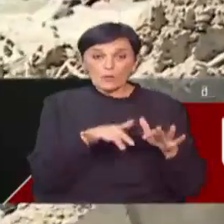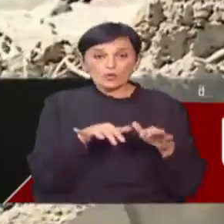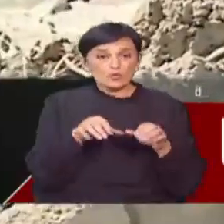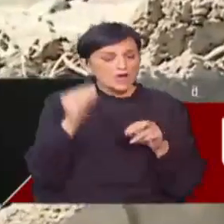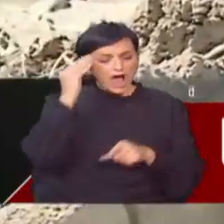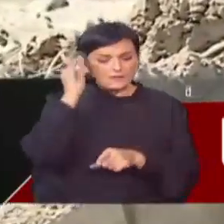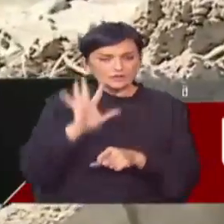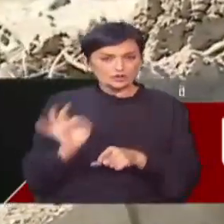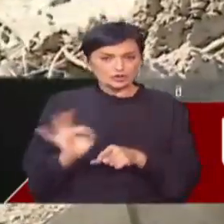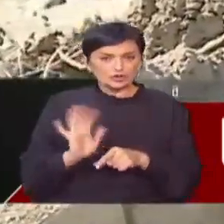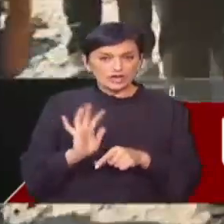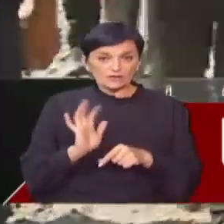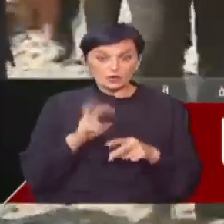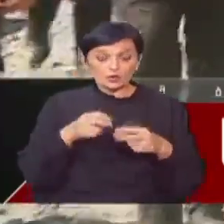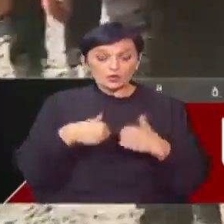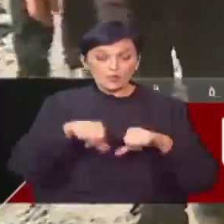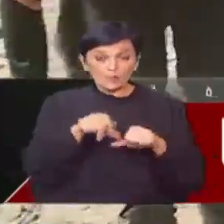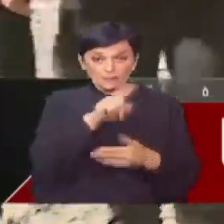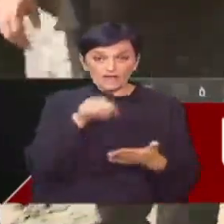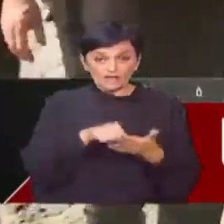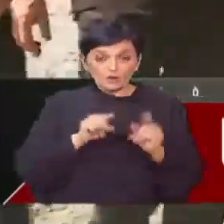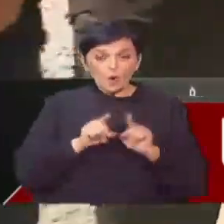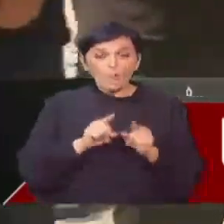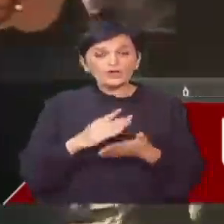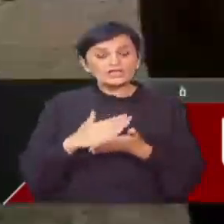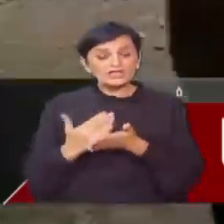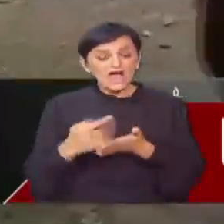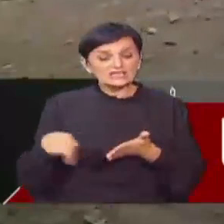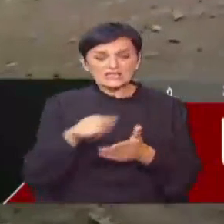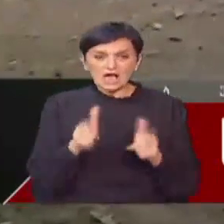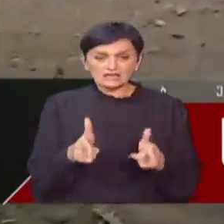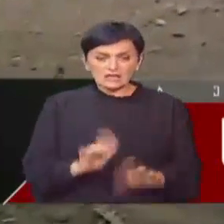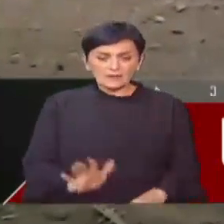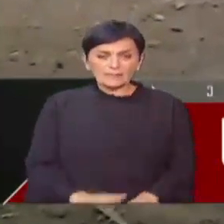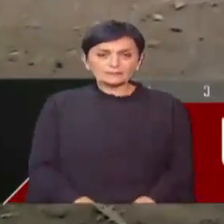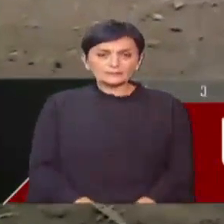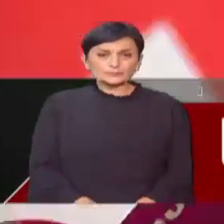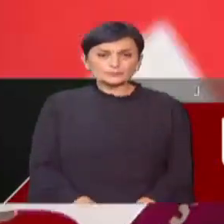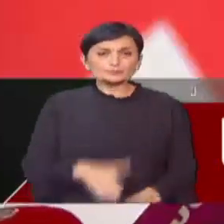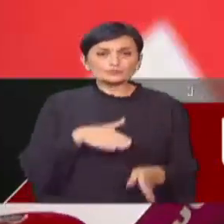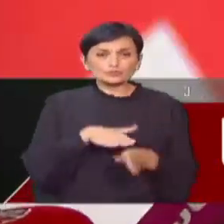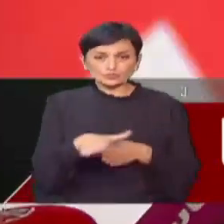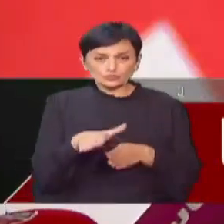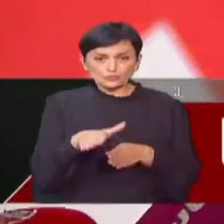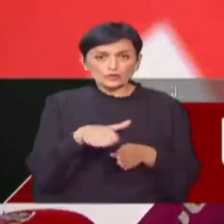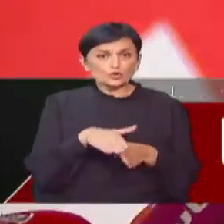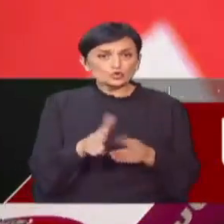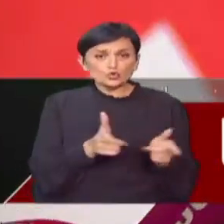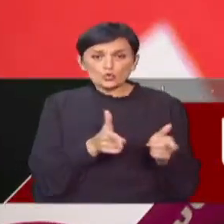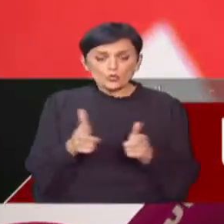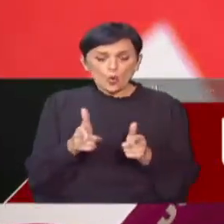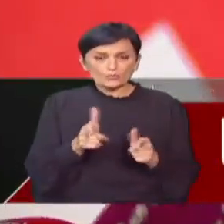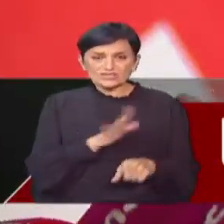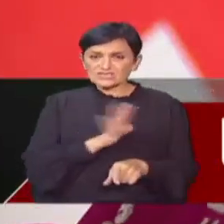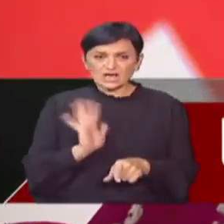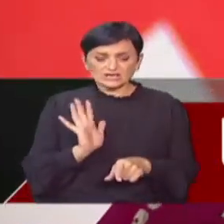მიზანშეწონილად არ მიიჩნევს. კომისიის შექმნის საკითხს ოპოზიციის ნაწილიც არ ემხრობა. სრულიად მოუმზადებელი